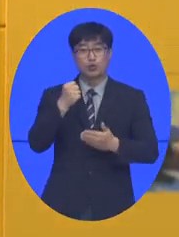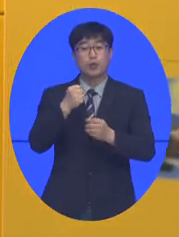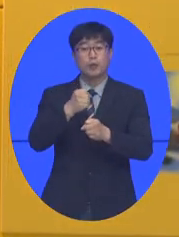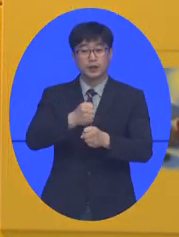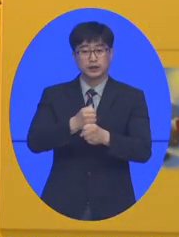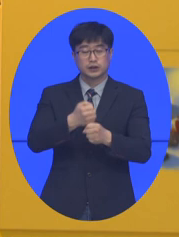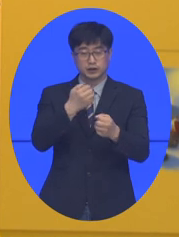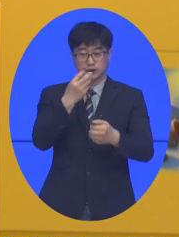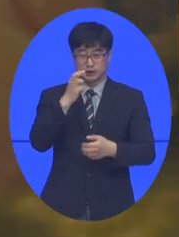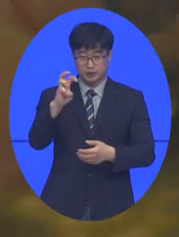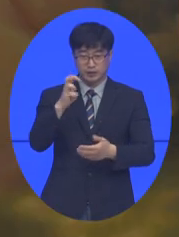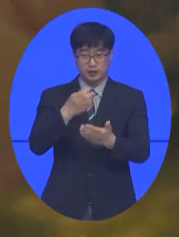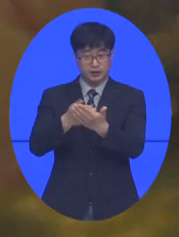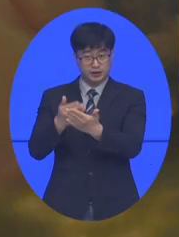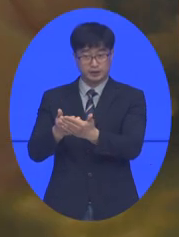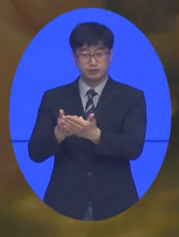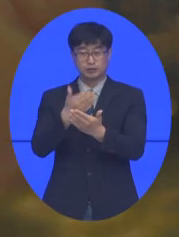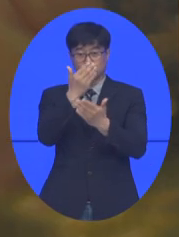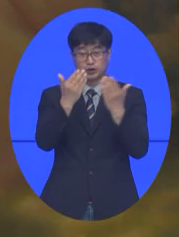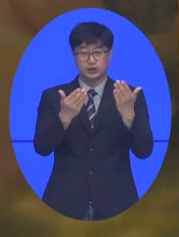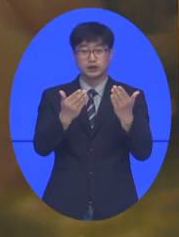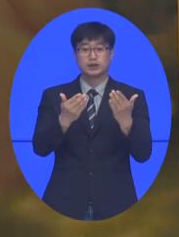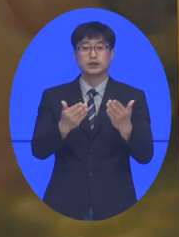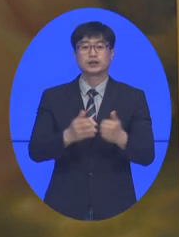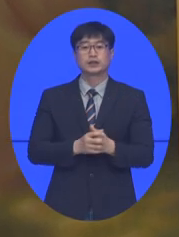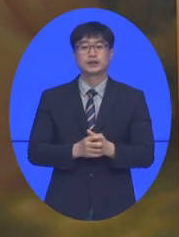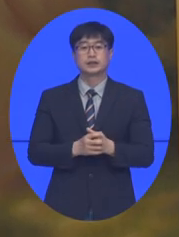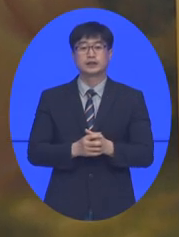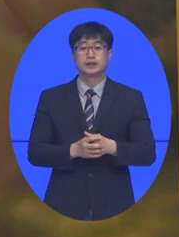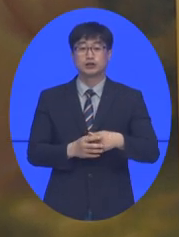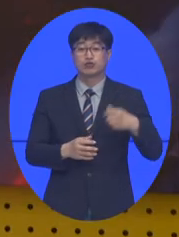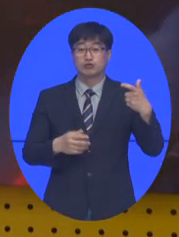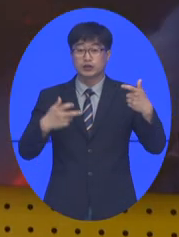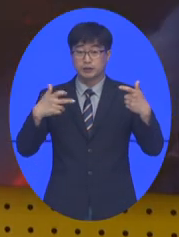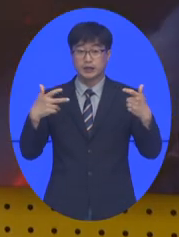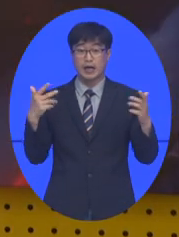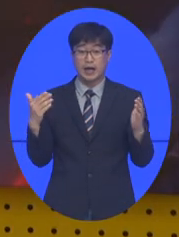오는 12일까지 경기도청사 1층 로비에서 감상할 수 있고,